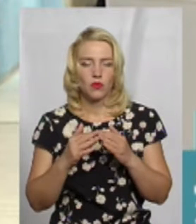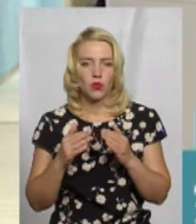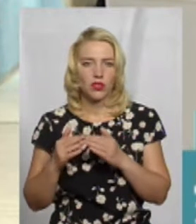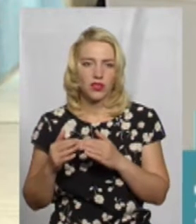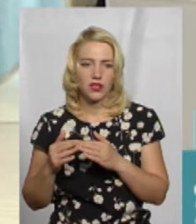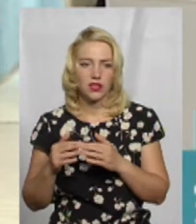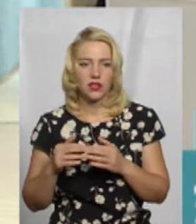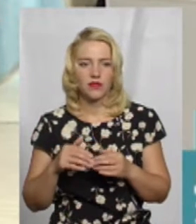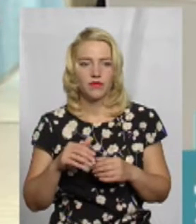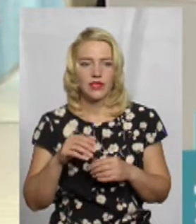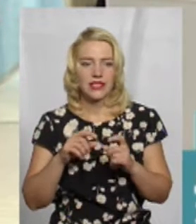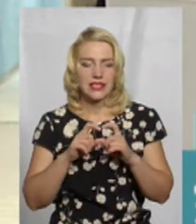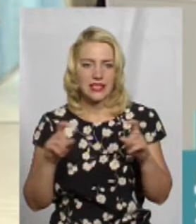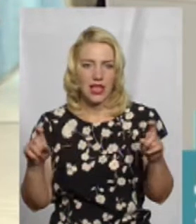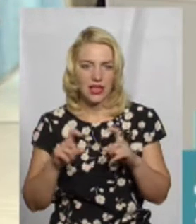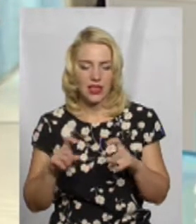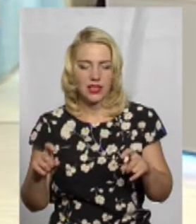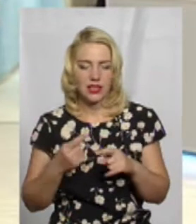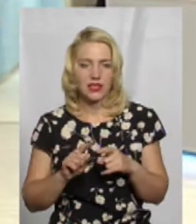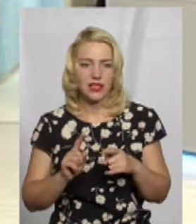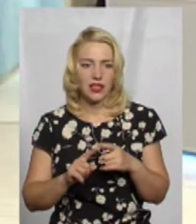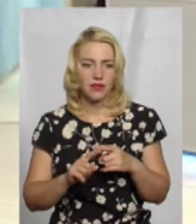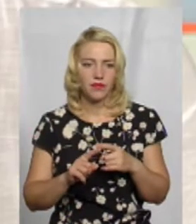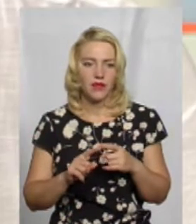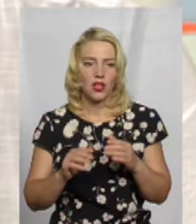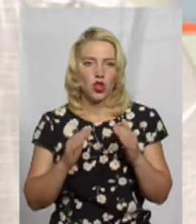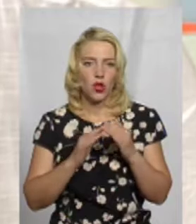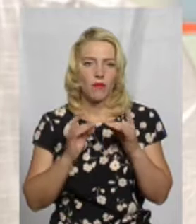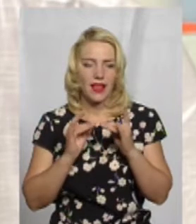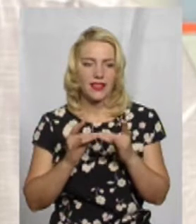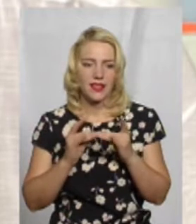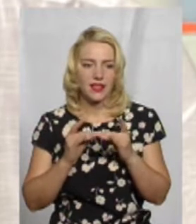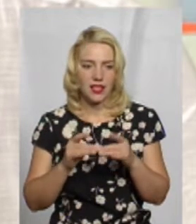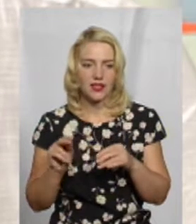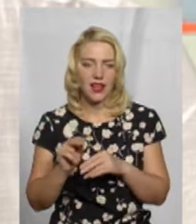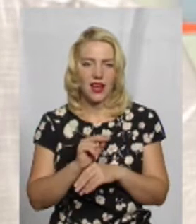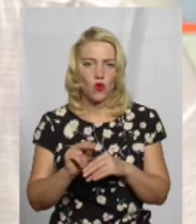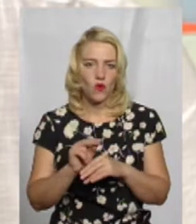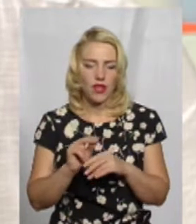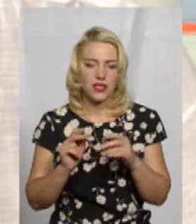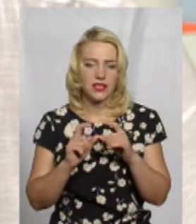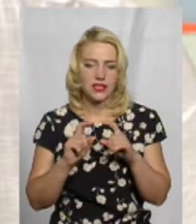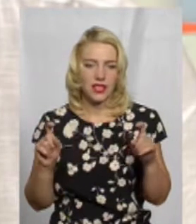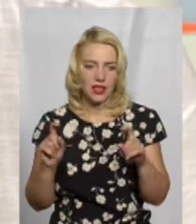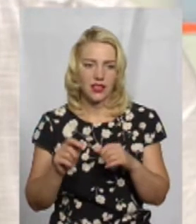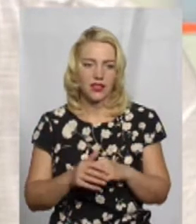будинки, соціальні заклади. Це дома-інтернати, лікувальні,